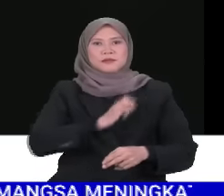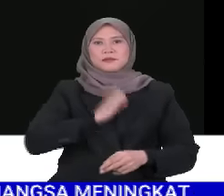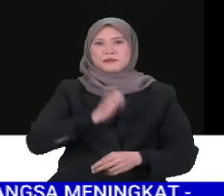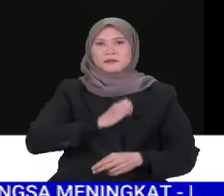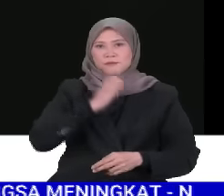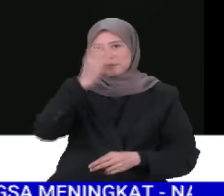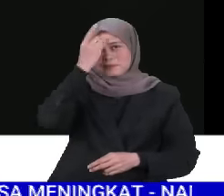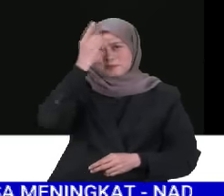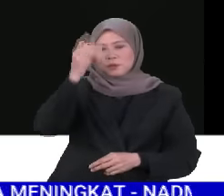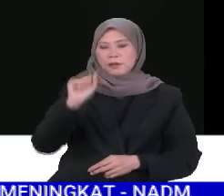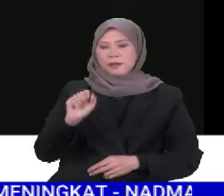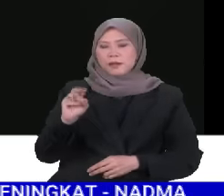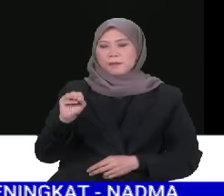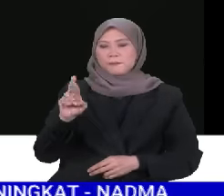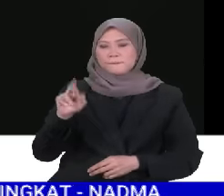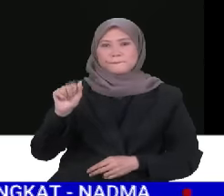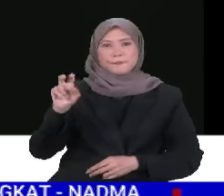kumpulannya